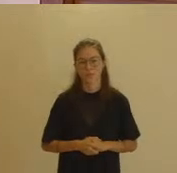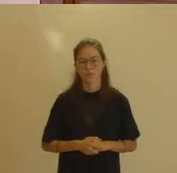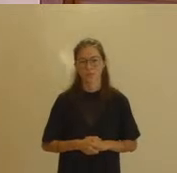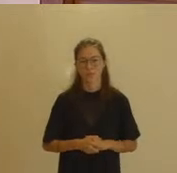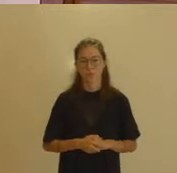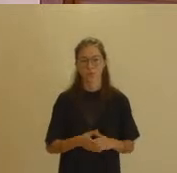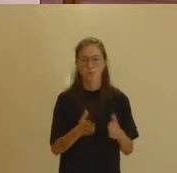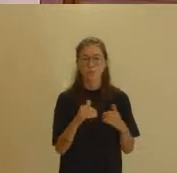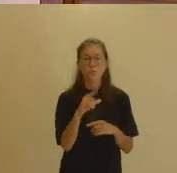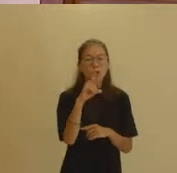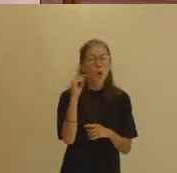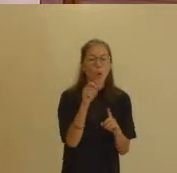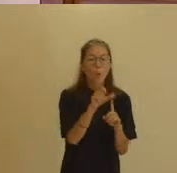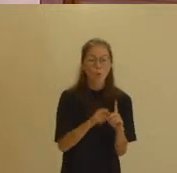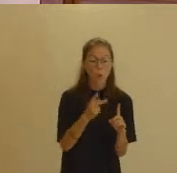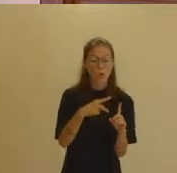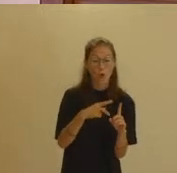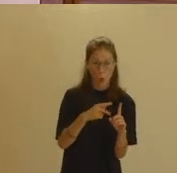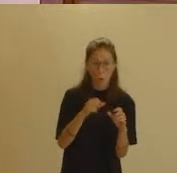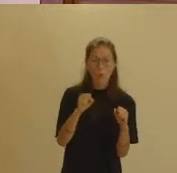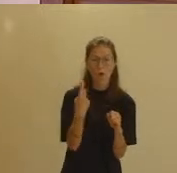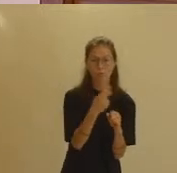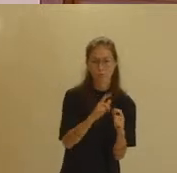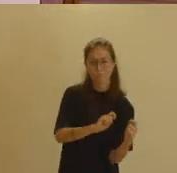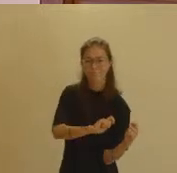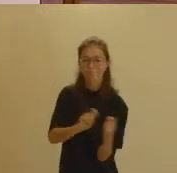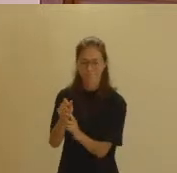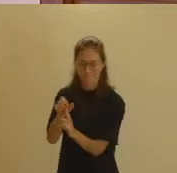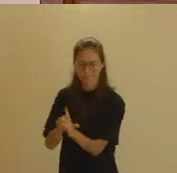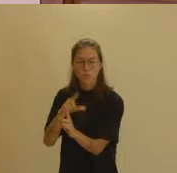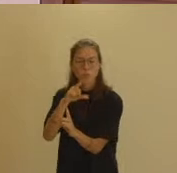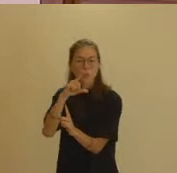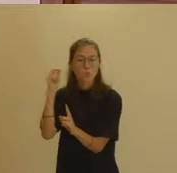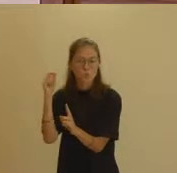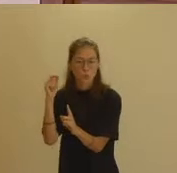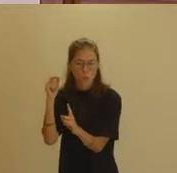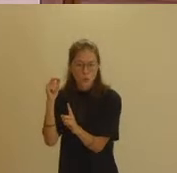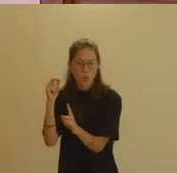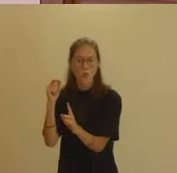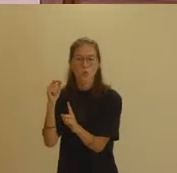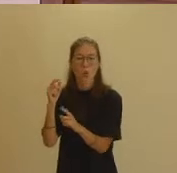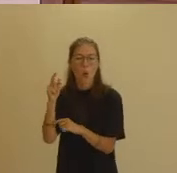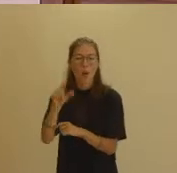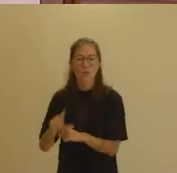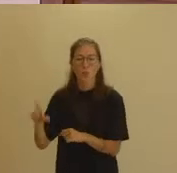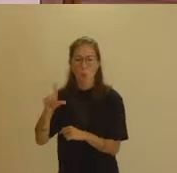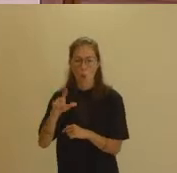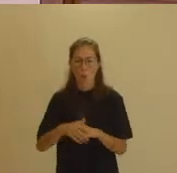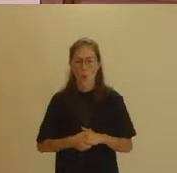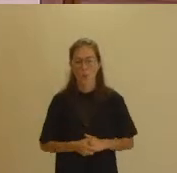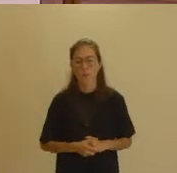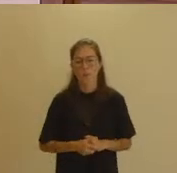Procuration de Monsieur Peyo Puy-Faucon, qui donne pouvoir à Monsieur Pascal Destruot.